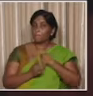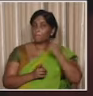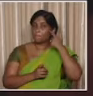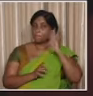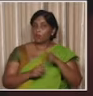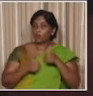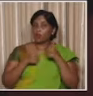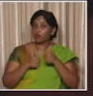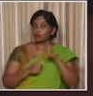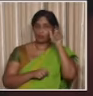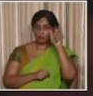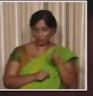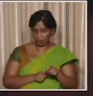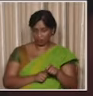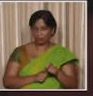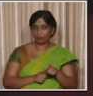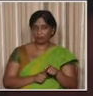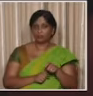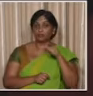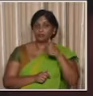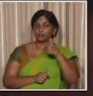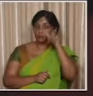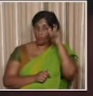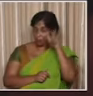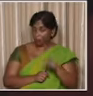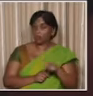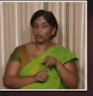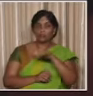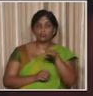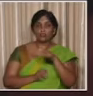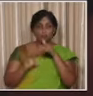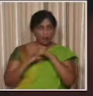යහපත් පුද්ගලෙක්. ඒ යහපත් පුද්ගලයා